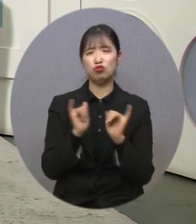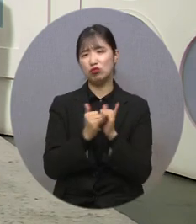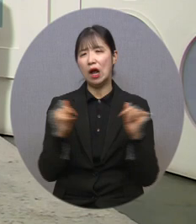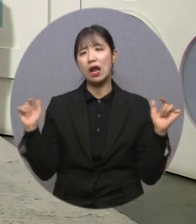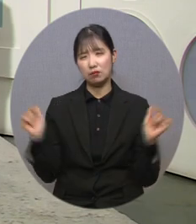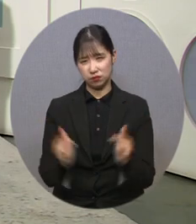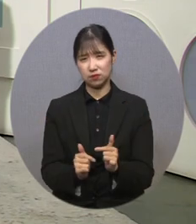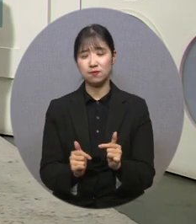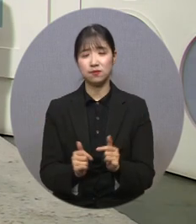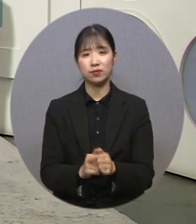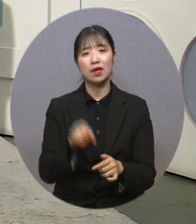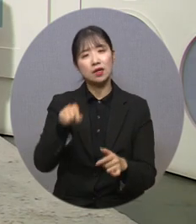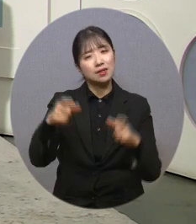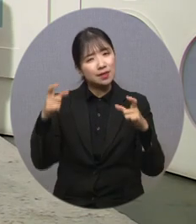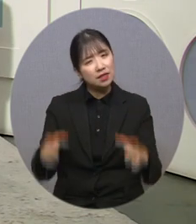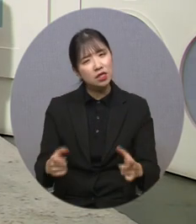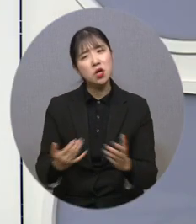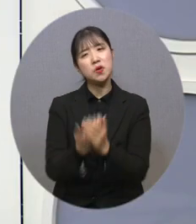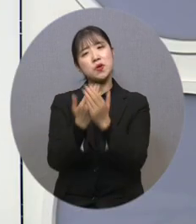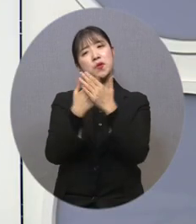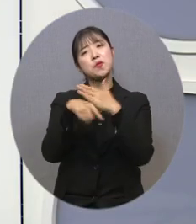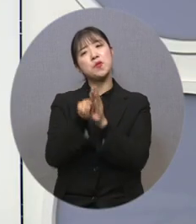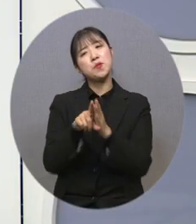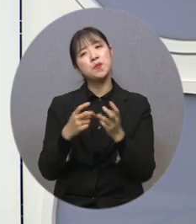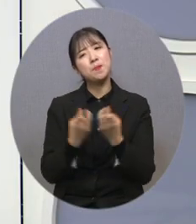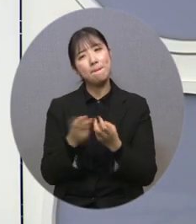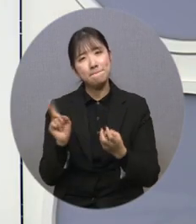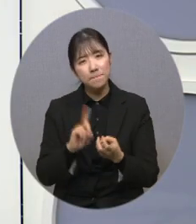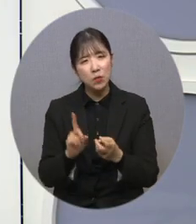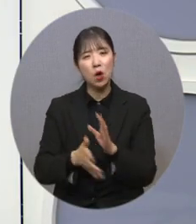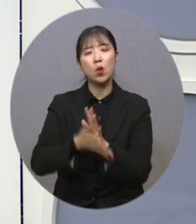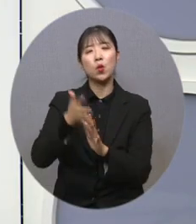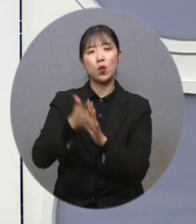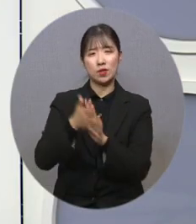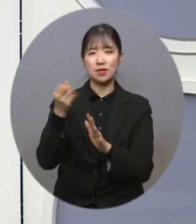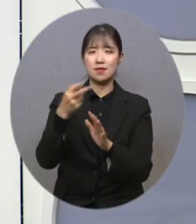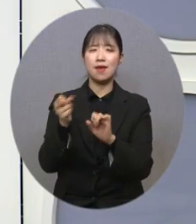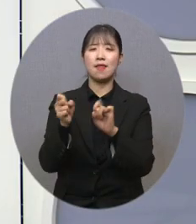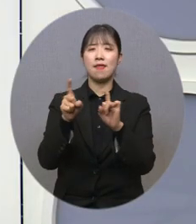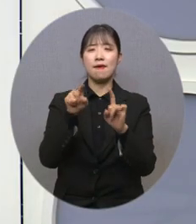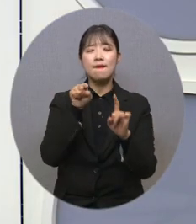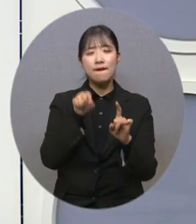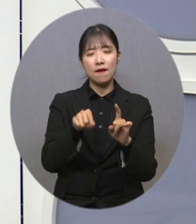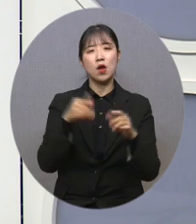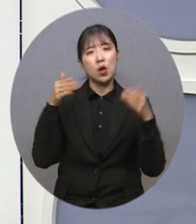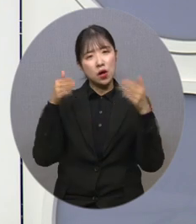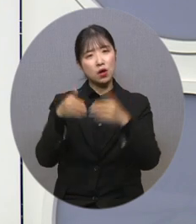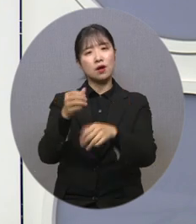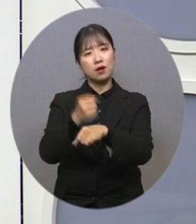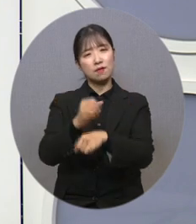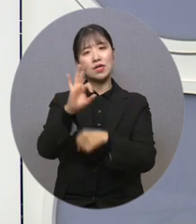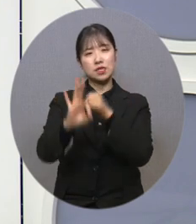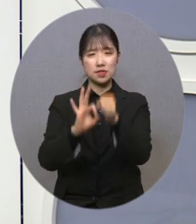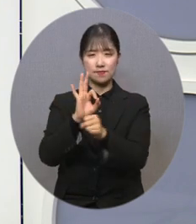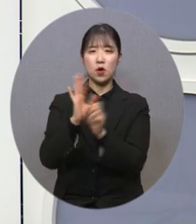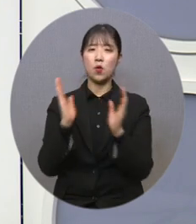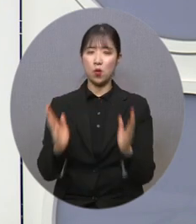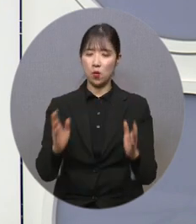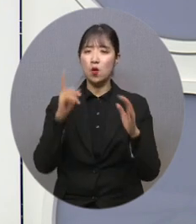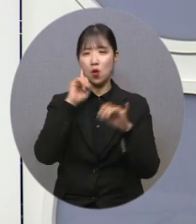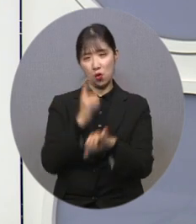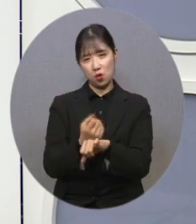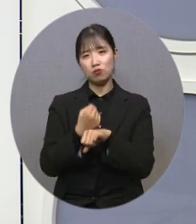감소하고. 그렇죠. 그런 지역을 어떻게 살릴 것이냐. 그래서 도시 재생에 초점을 맞춰서 10여 년 동안 제가 연구를